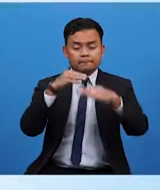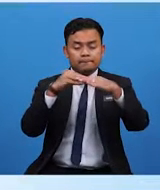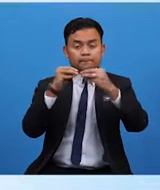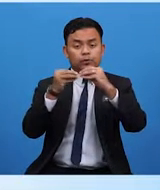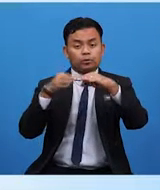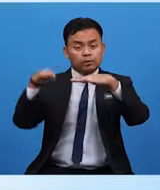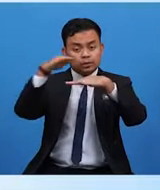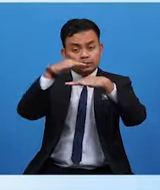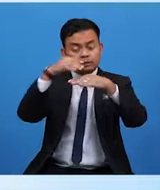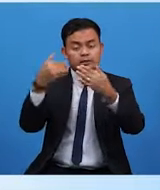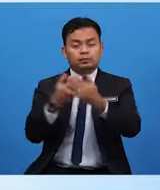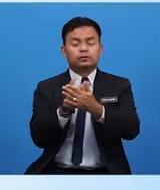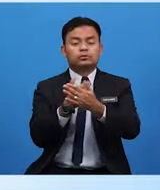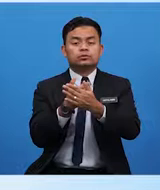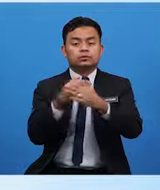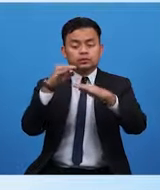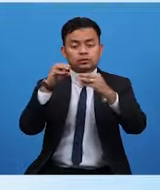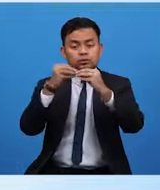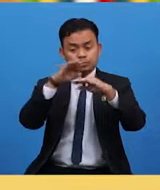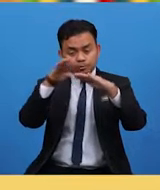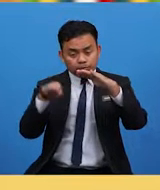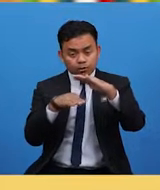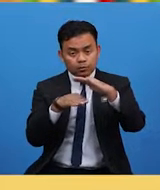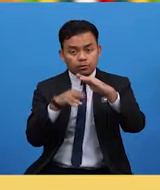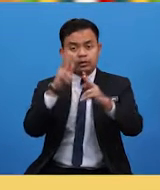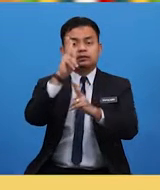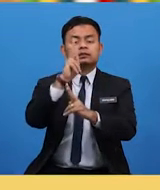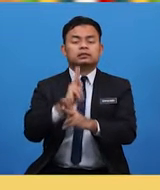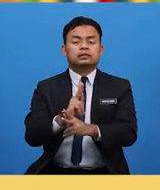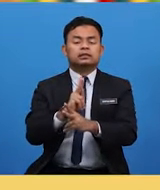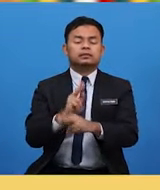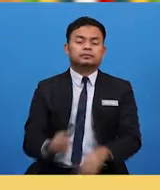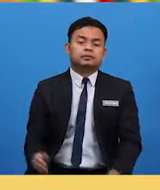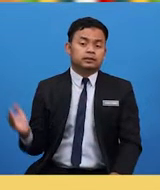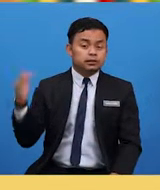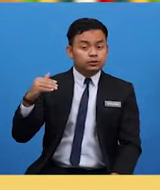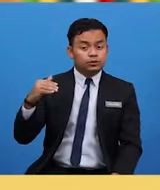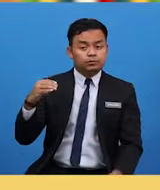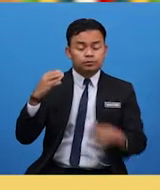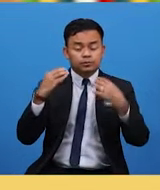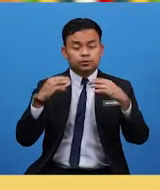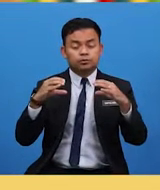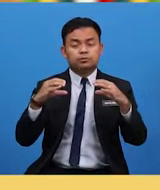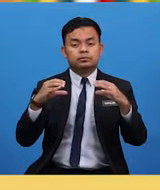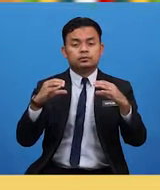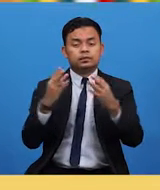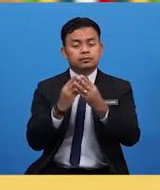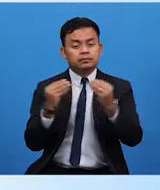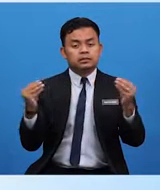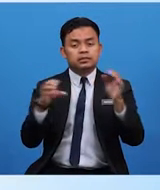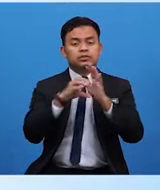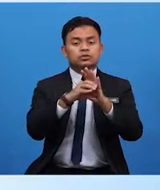menyebut adalah ke kau Cho murid-murid kita coba selesaikan contoh kedua